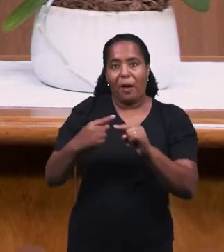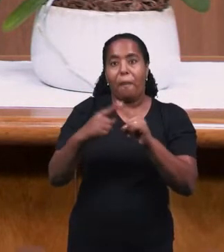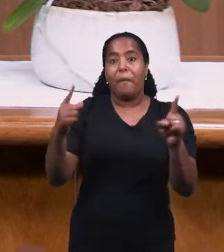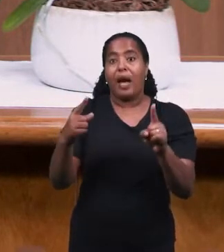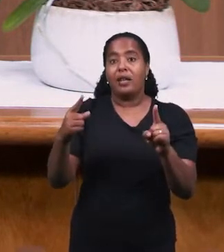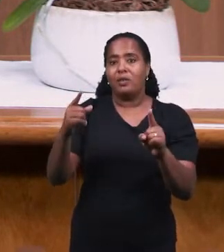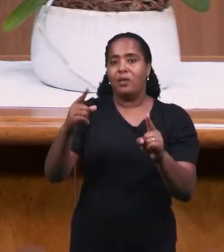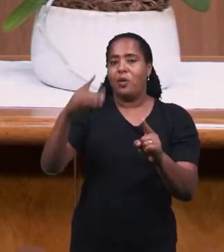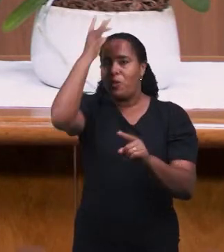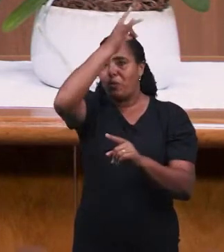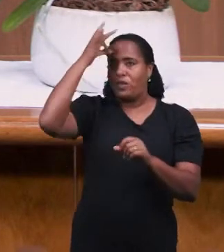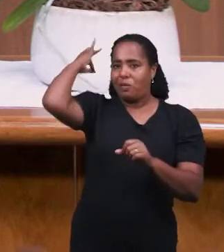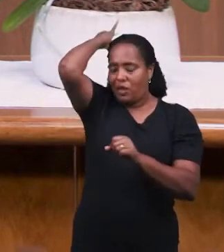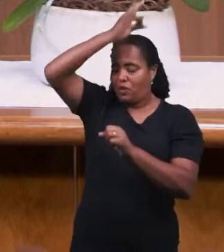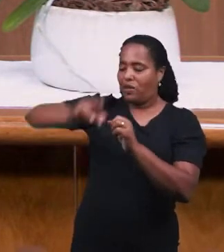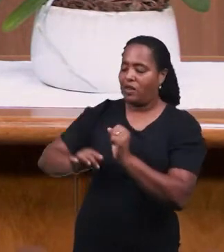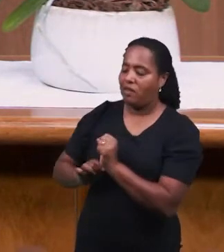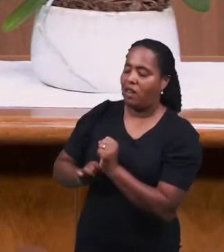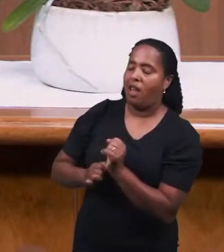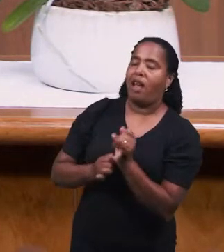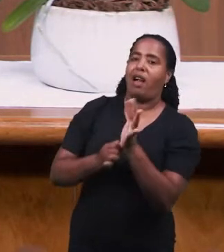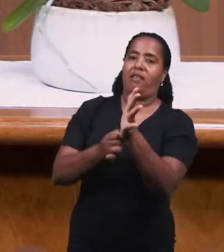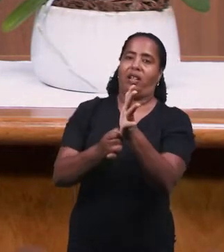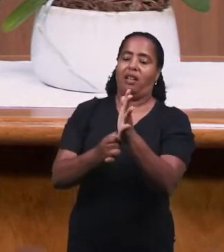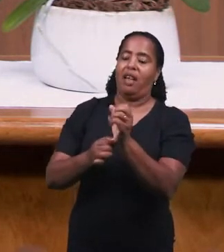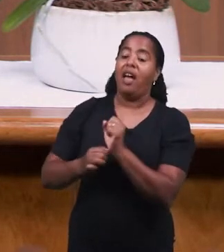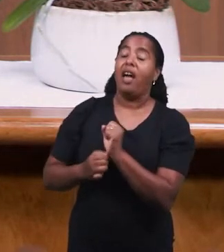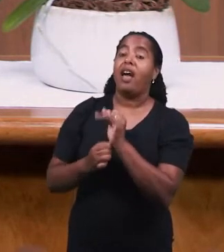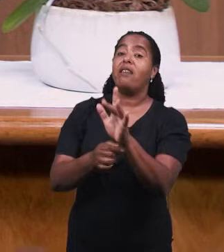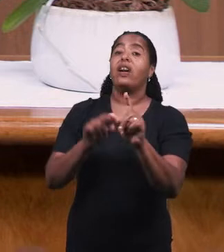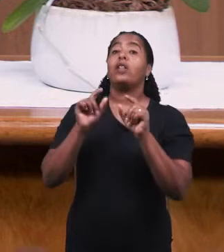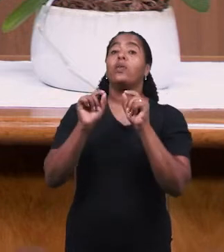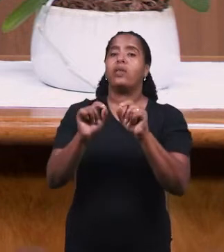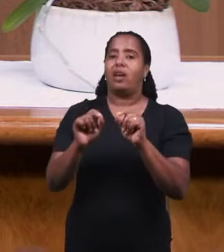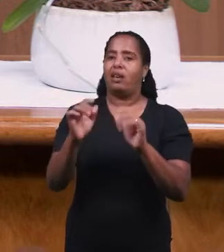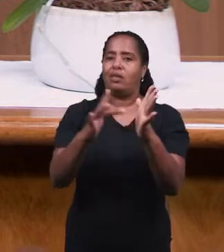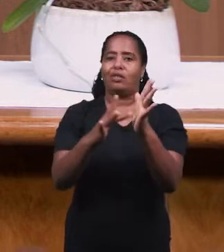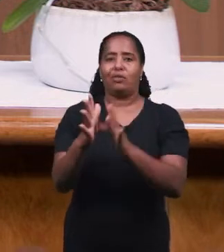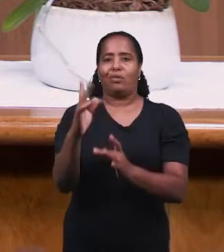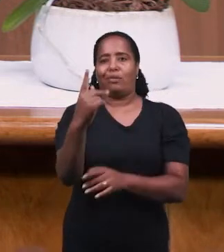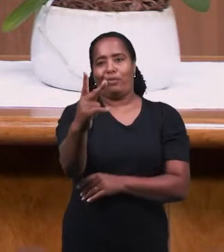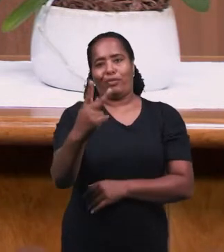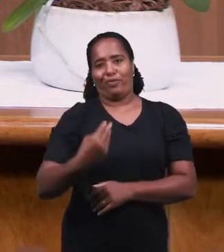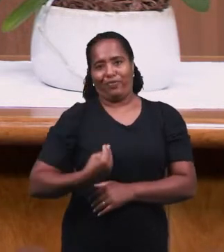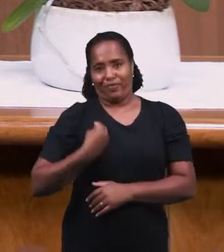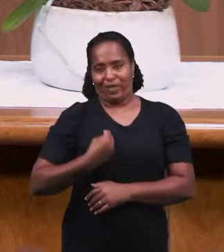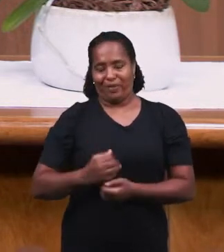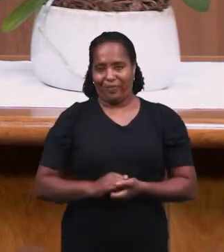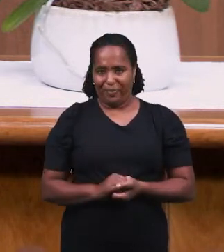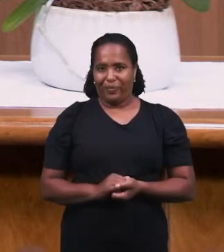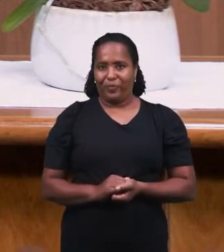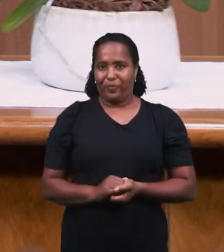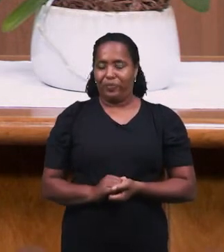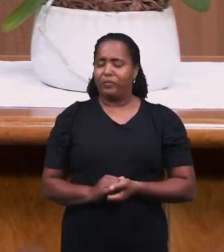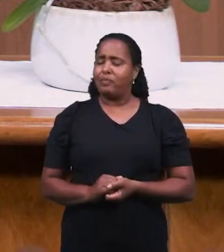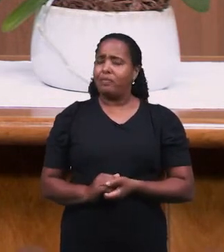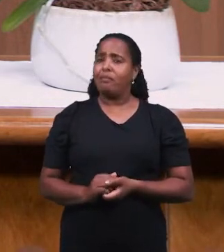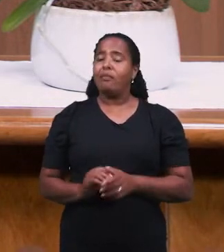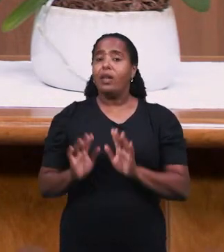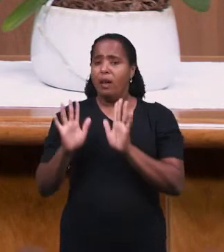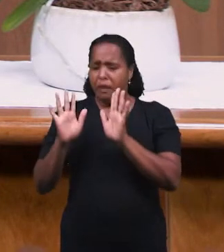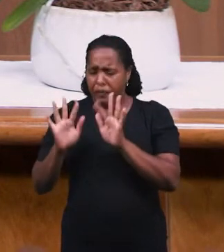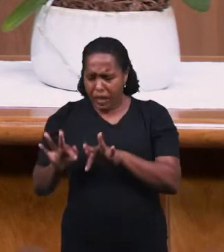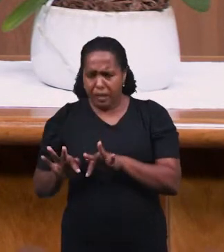la vérité et la vie. Et celui qui révèle le chemin est le Saint-Esprit. Mes frères et sœurs, donc, on